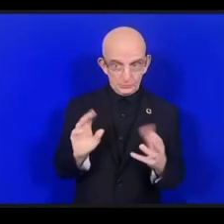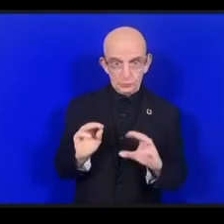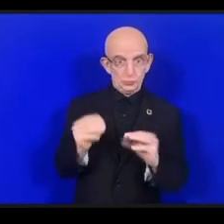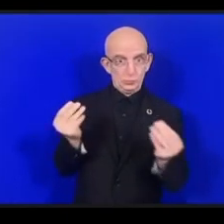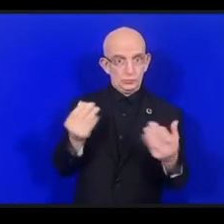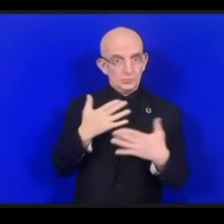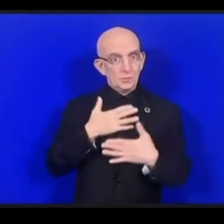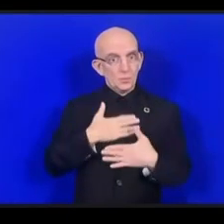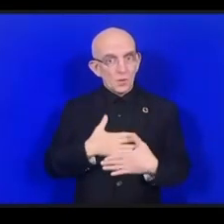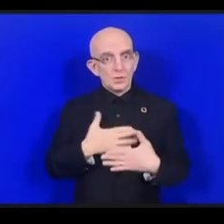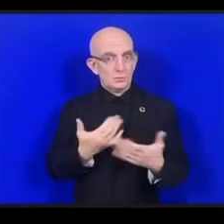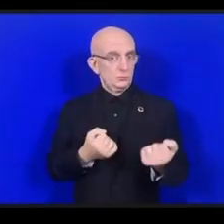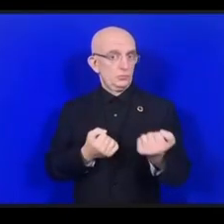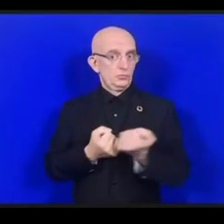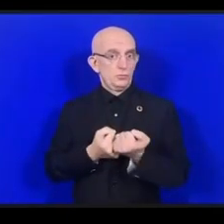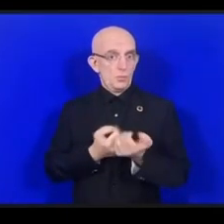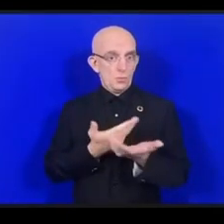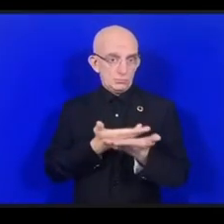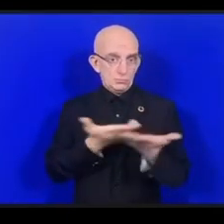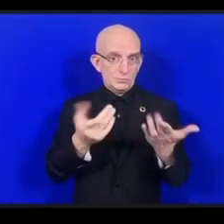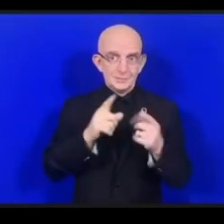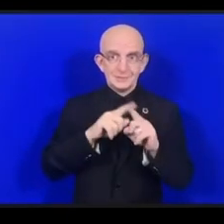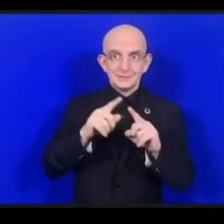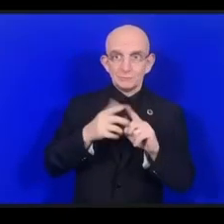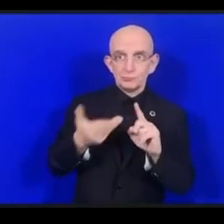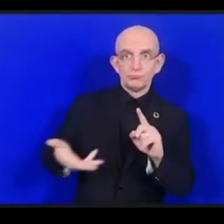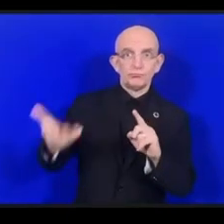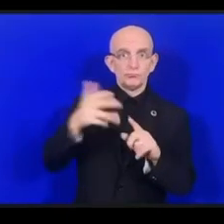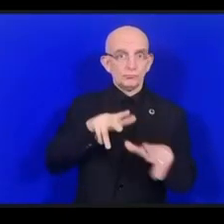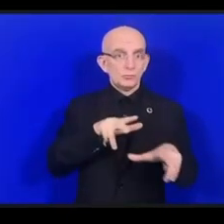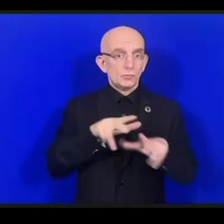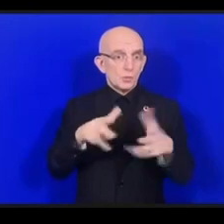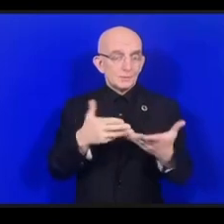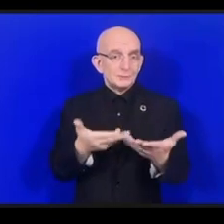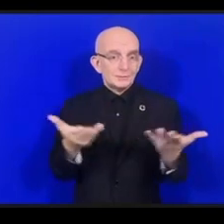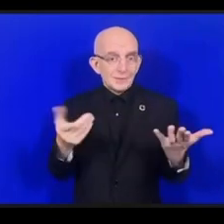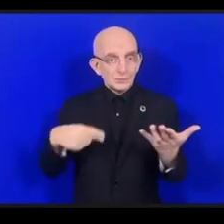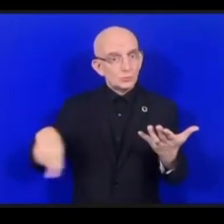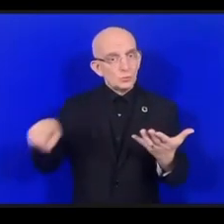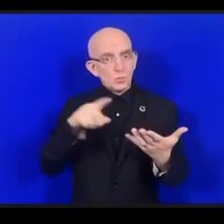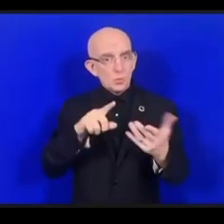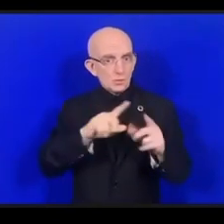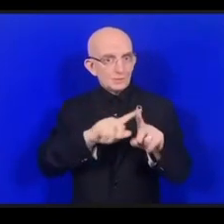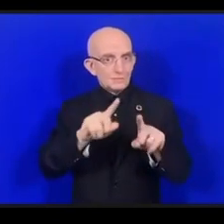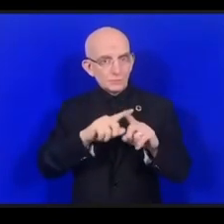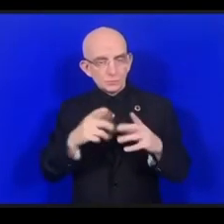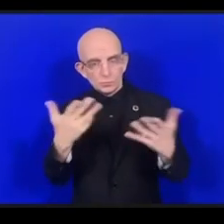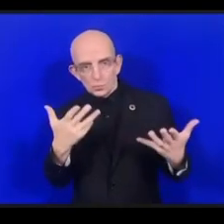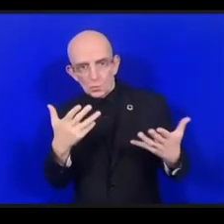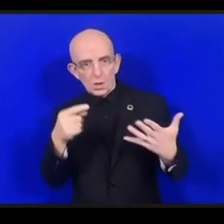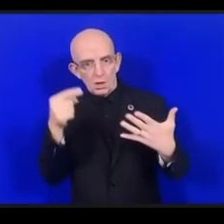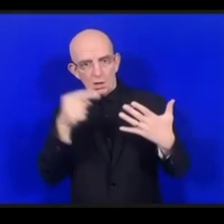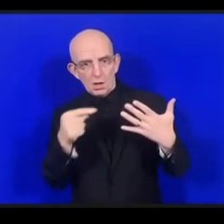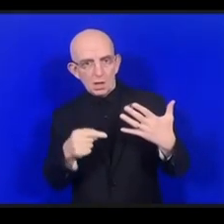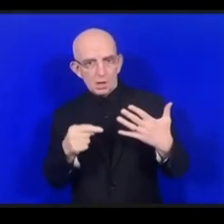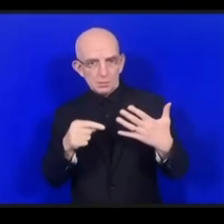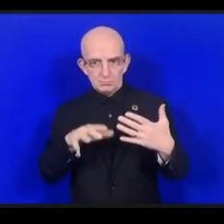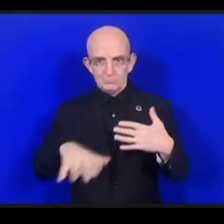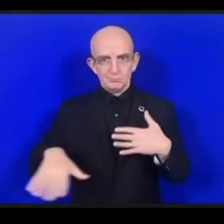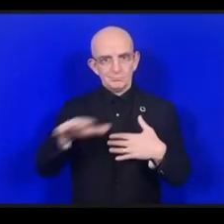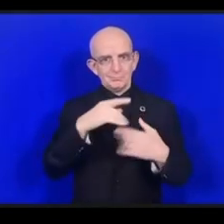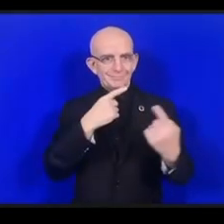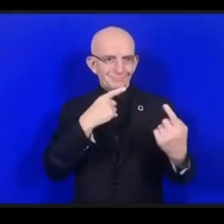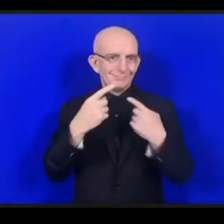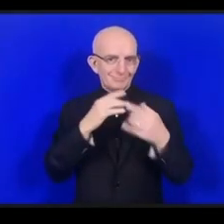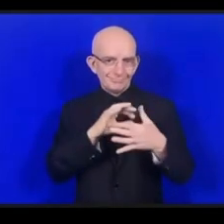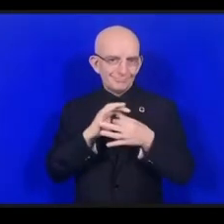需要得到像 IGF 这样的组织的更多的支持，来共